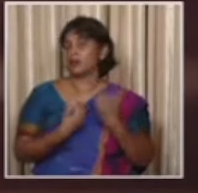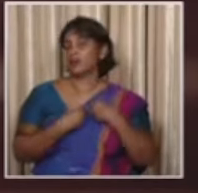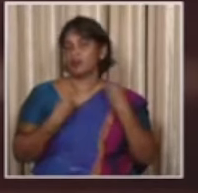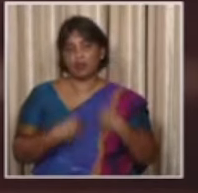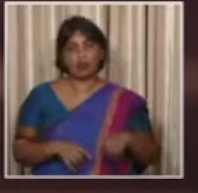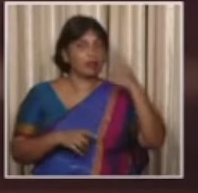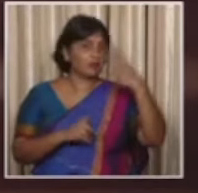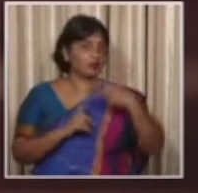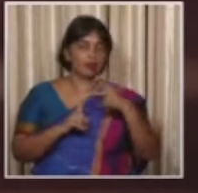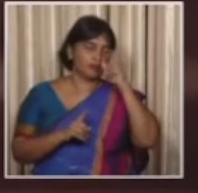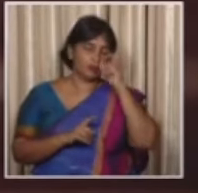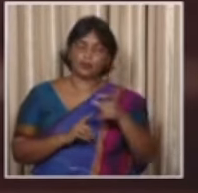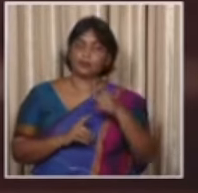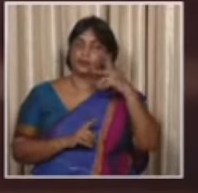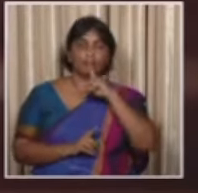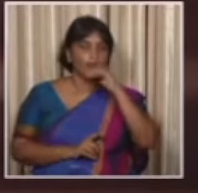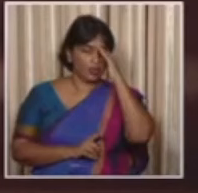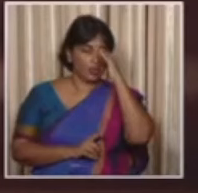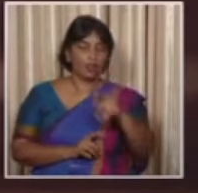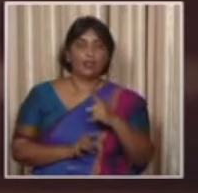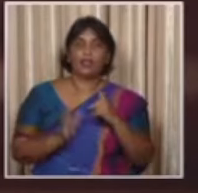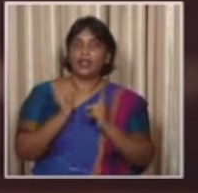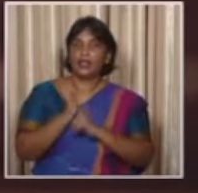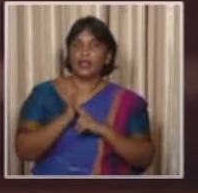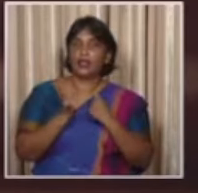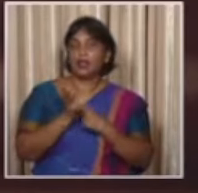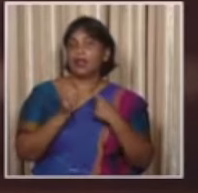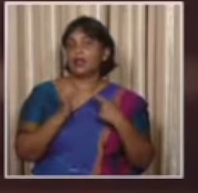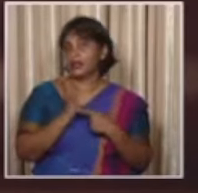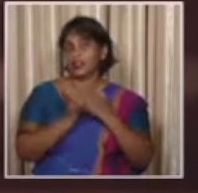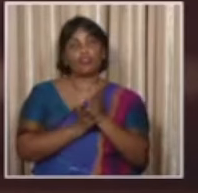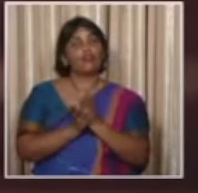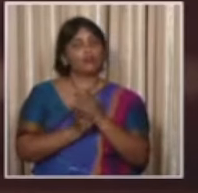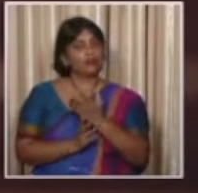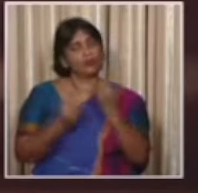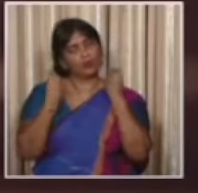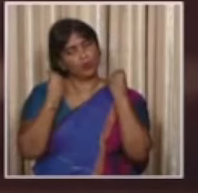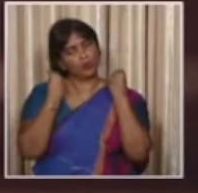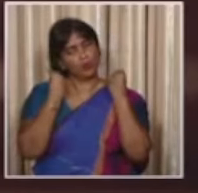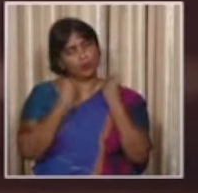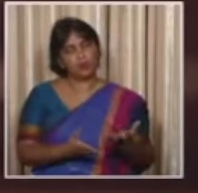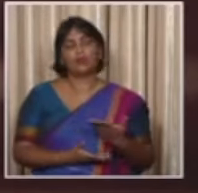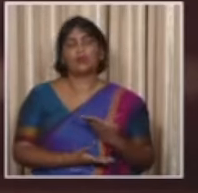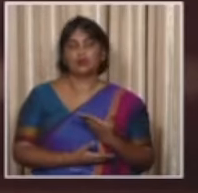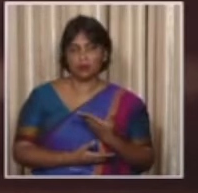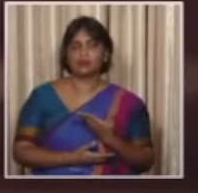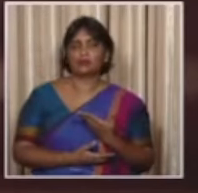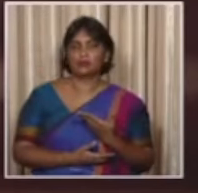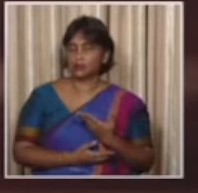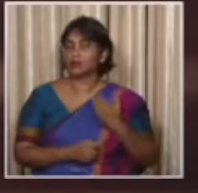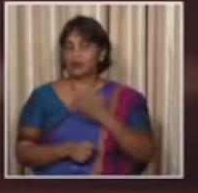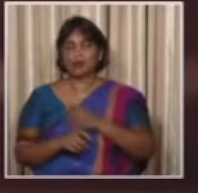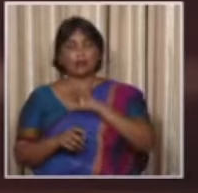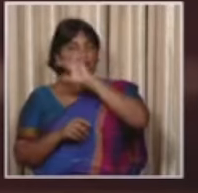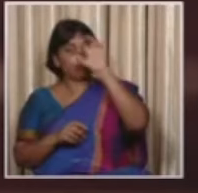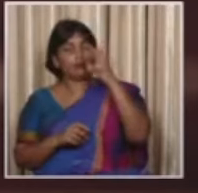දෙවෙනි කාරණේ බලන්න නියෝජ්‍ය කතානායකතුමනි, LRT දුම්රිය සේවය ගැන ඇත්තටම මොන අපරාධයක්ද මේ කළේ? ඒක රාජ